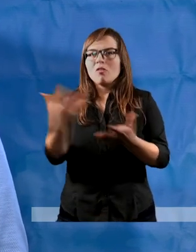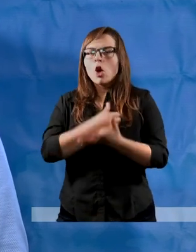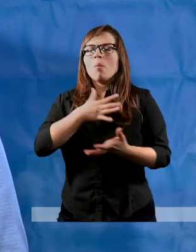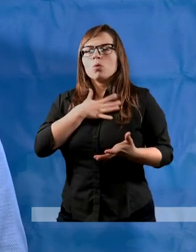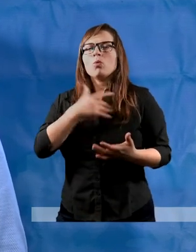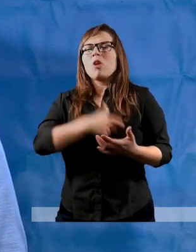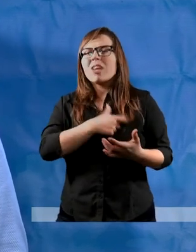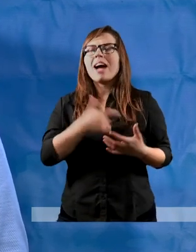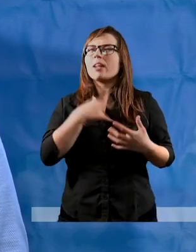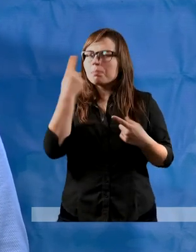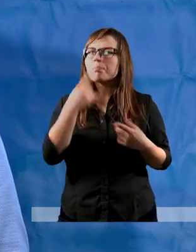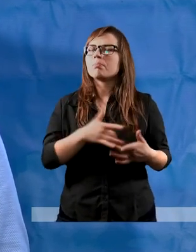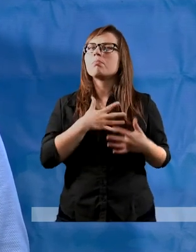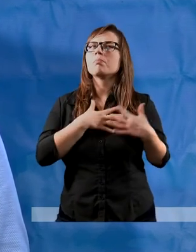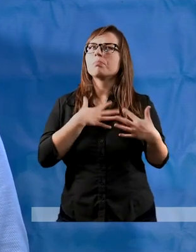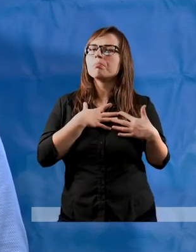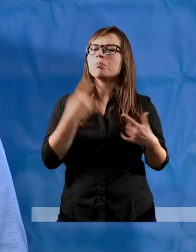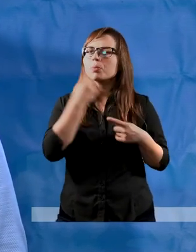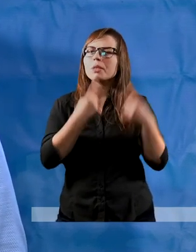serca i